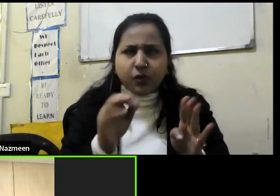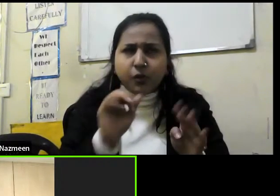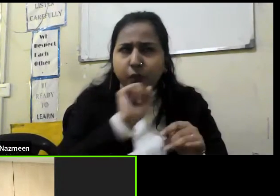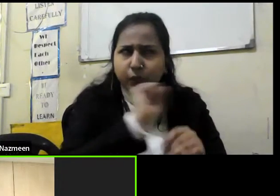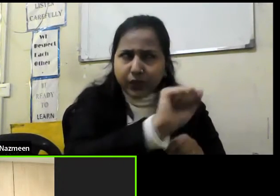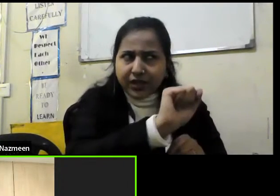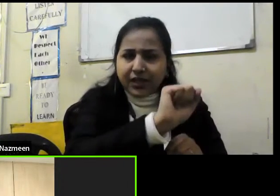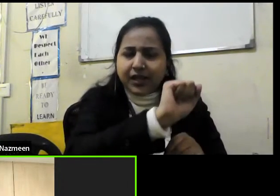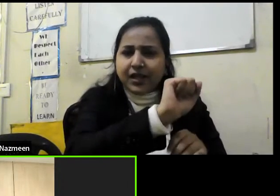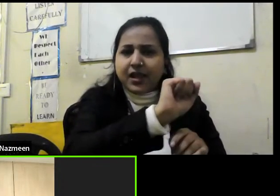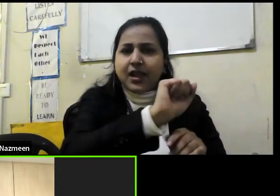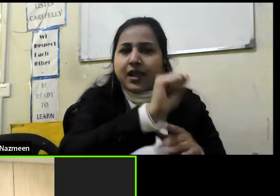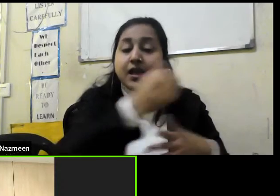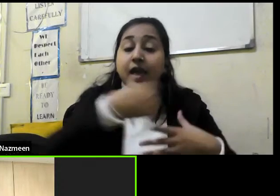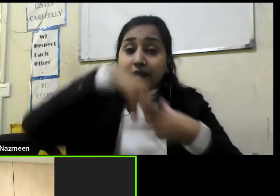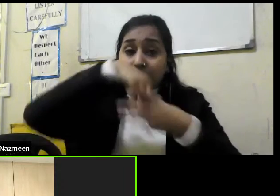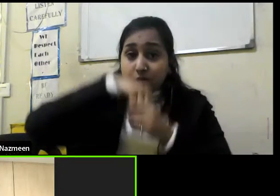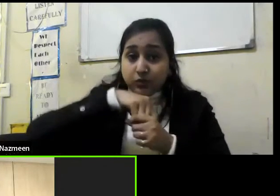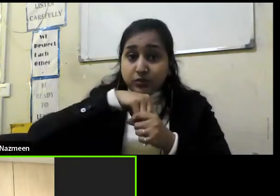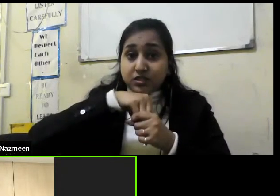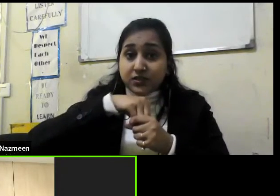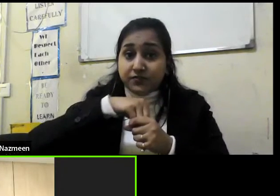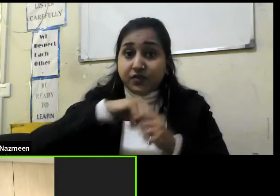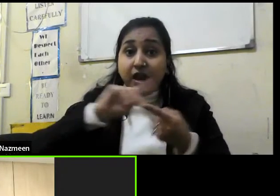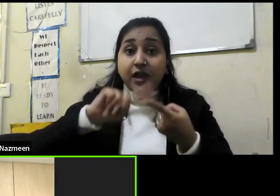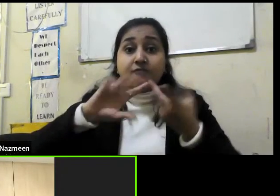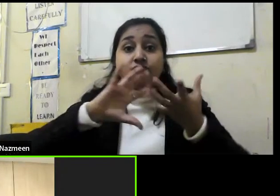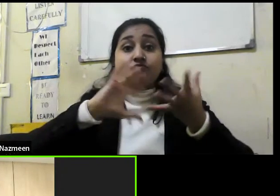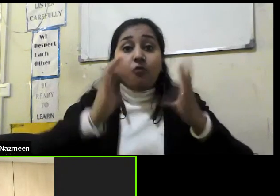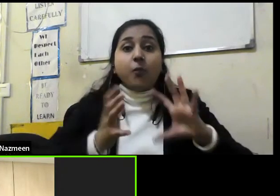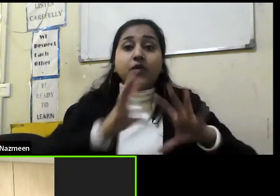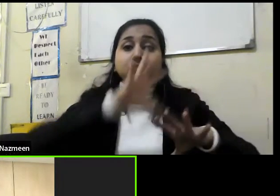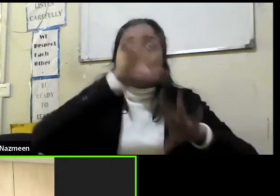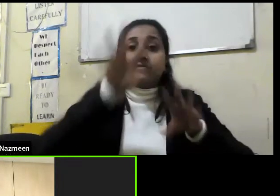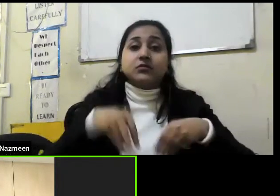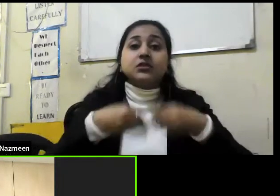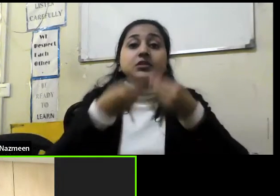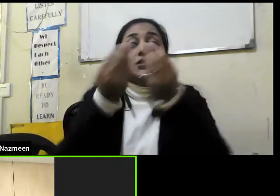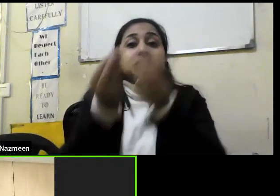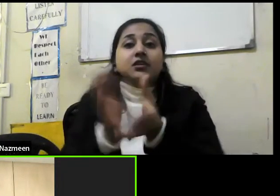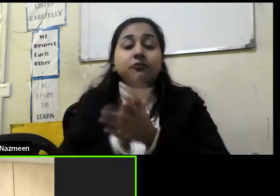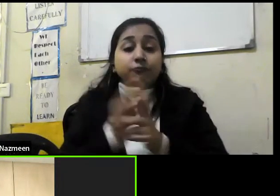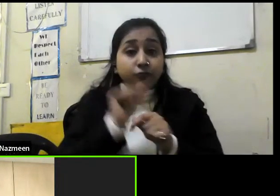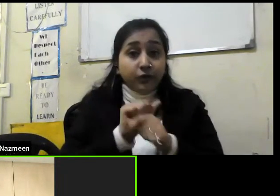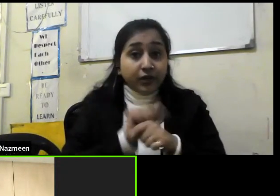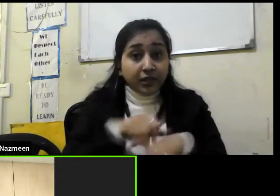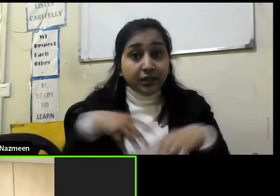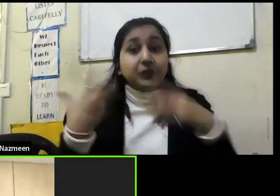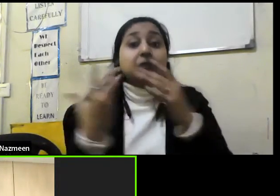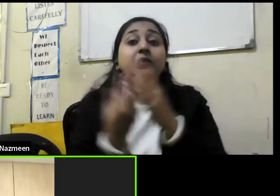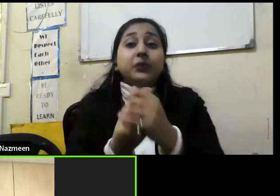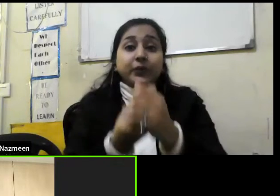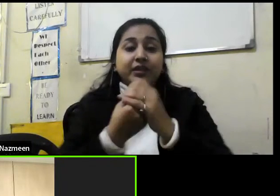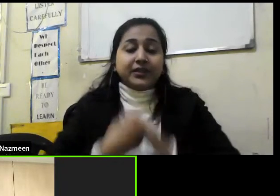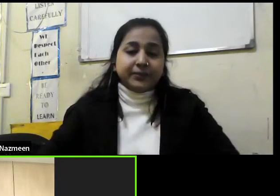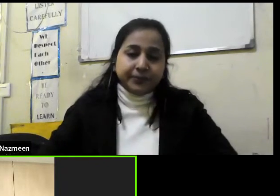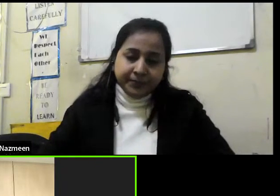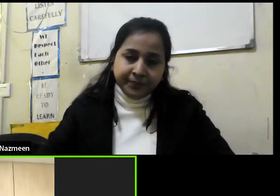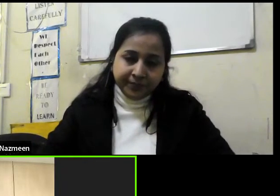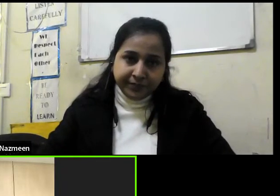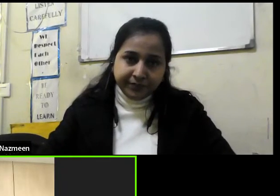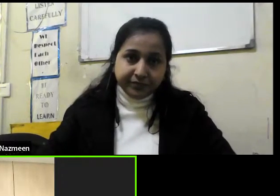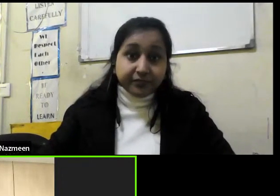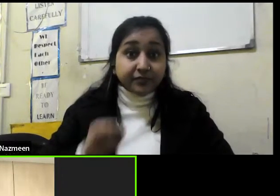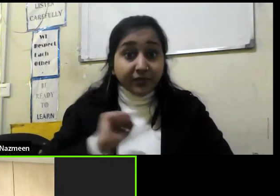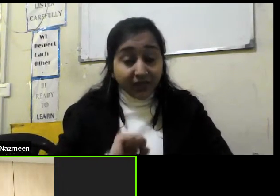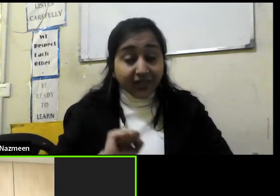better inclusive environment for everyone, where on same platform we all are working together, we all are